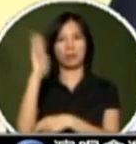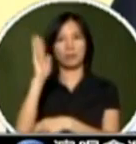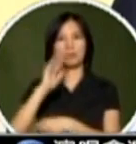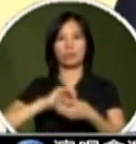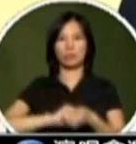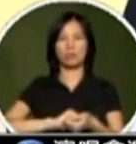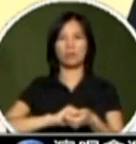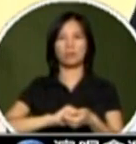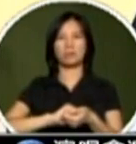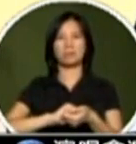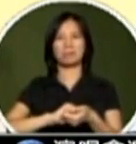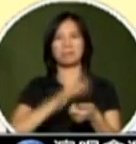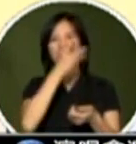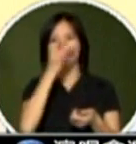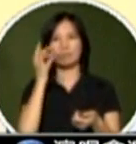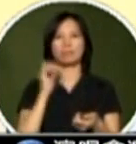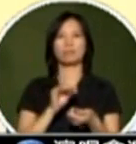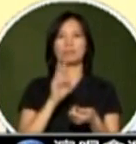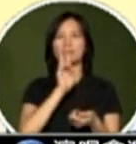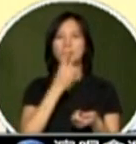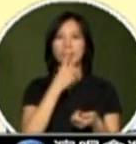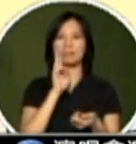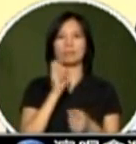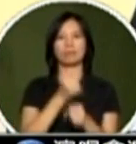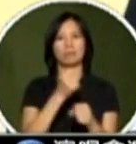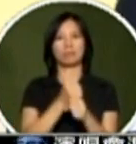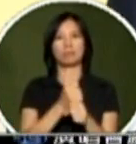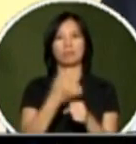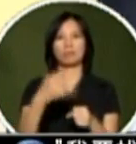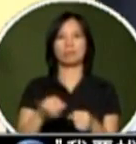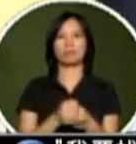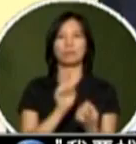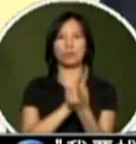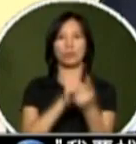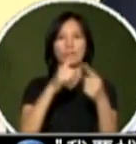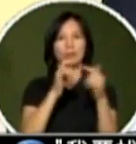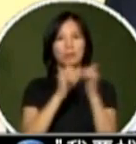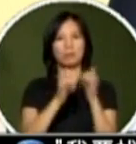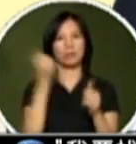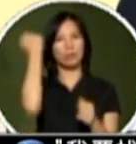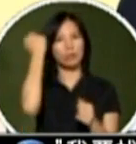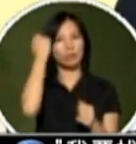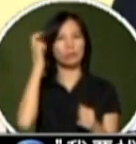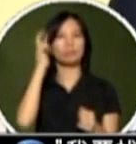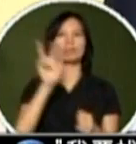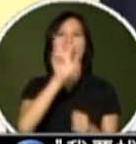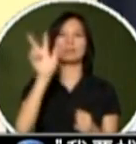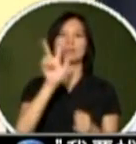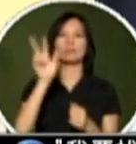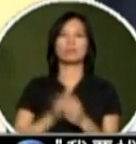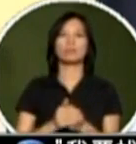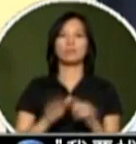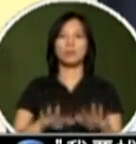策粗糙、反复，执政无能，对人民的痛苦无感。现